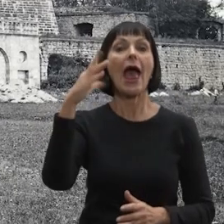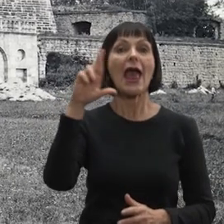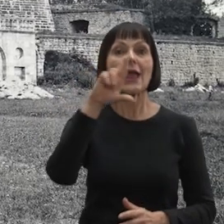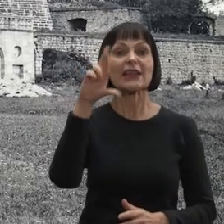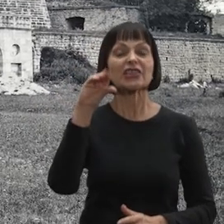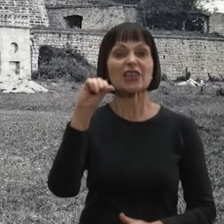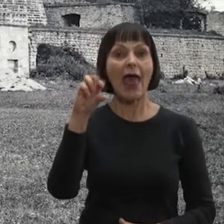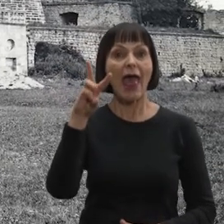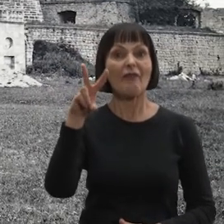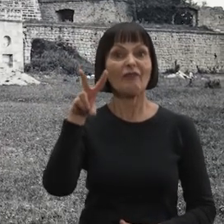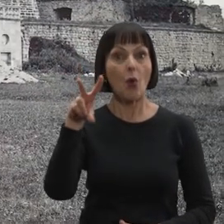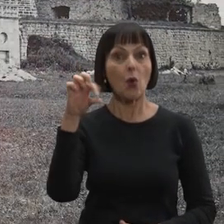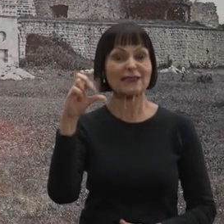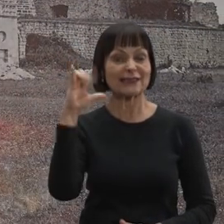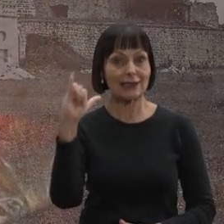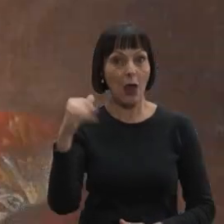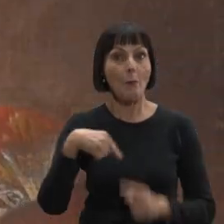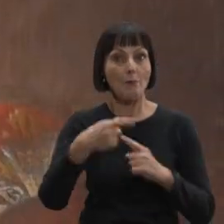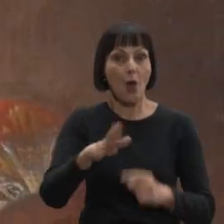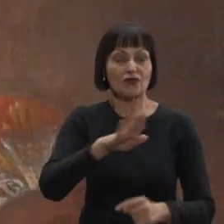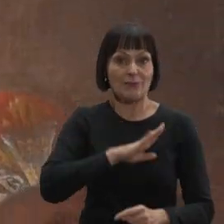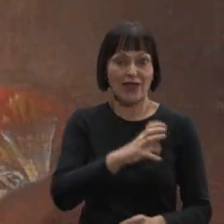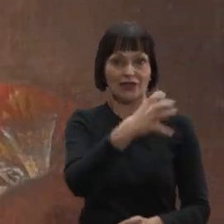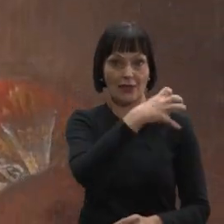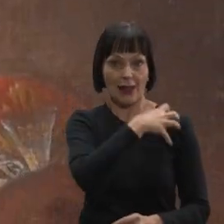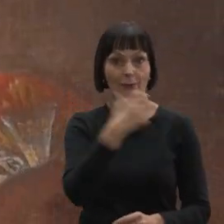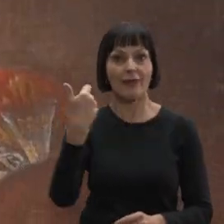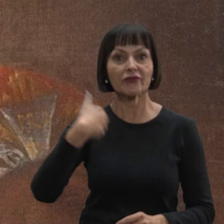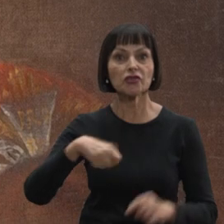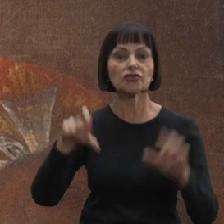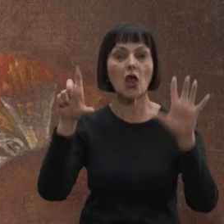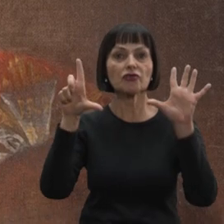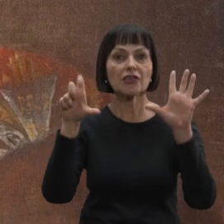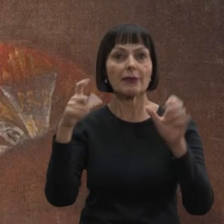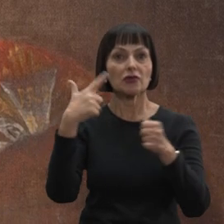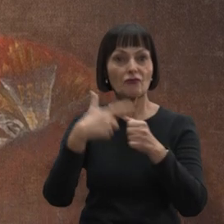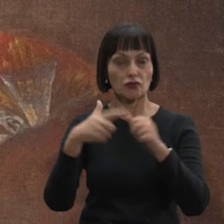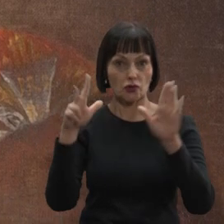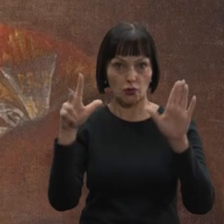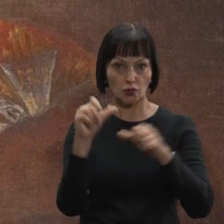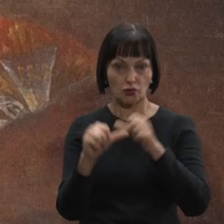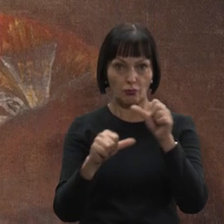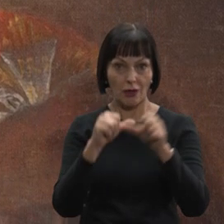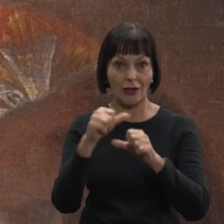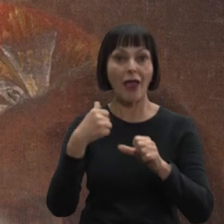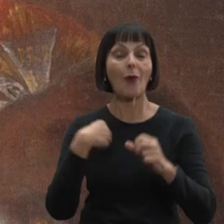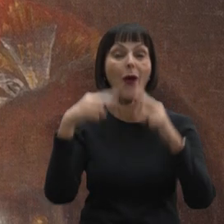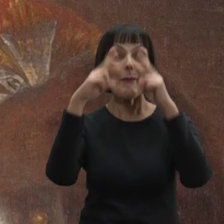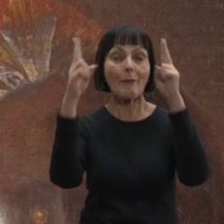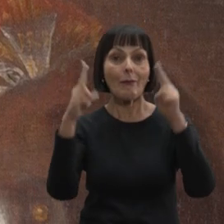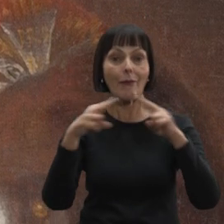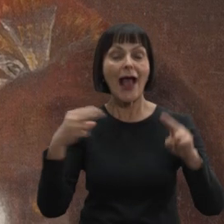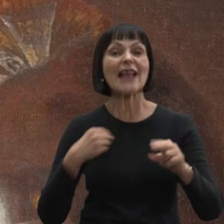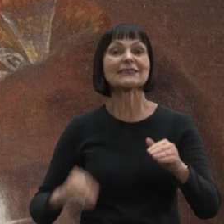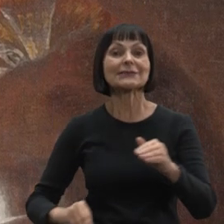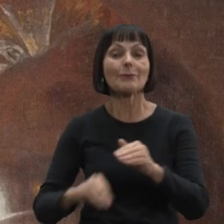Mateuszowi Rzewuskiemu. Po śmierci hetmana w 1728 roku posiadłość przypadła w